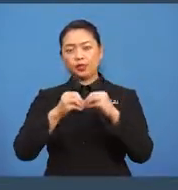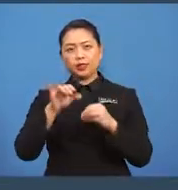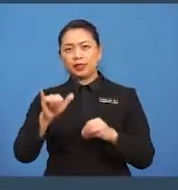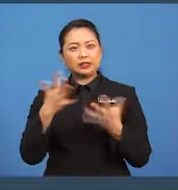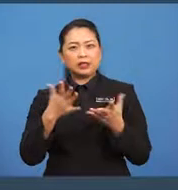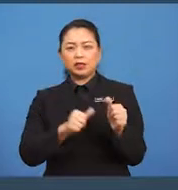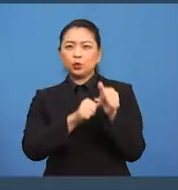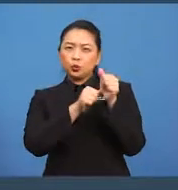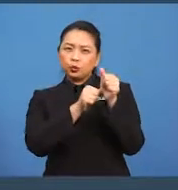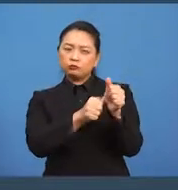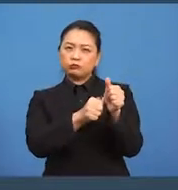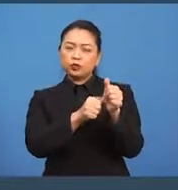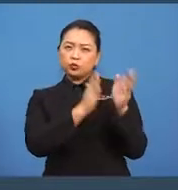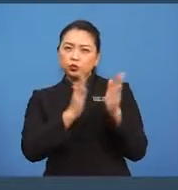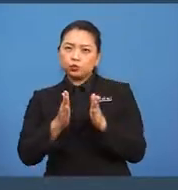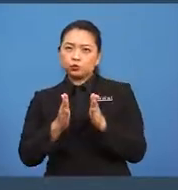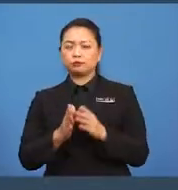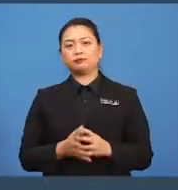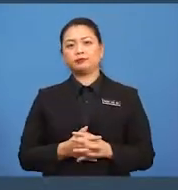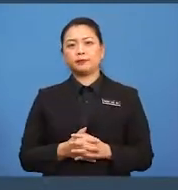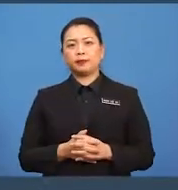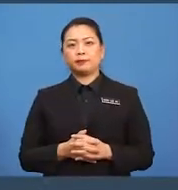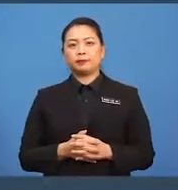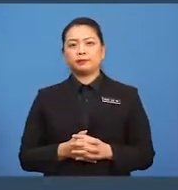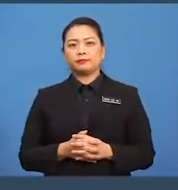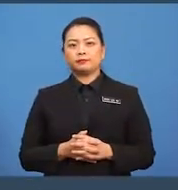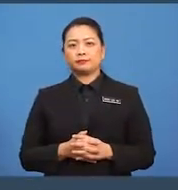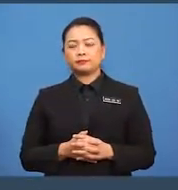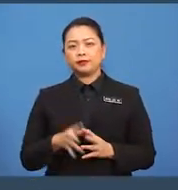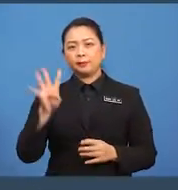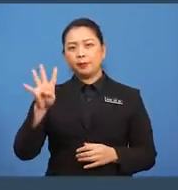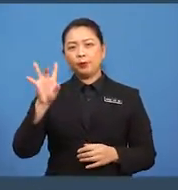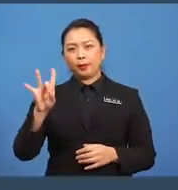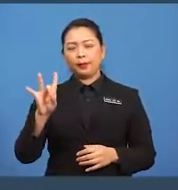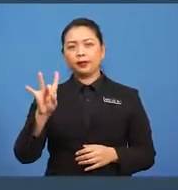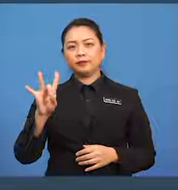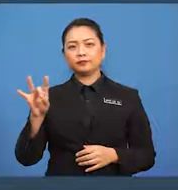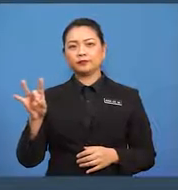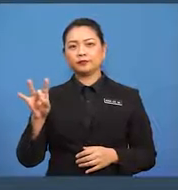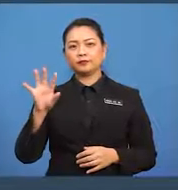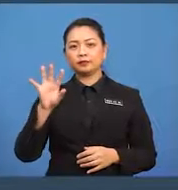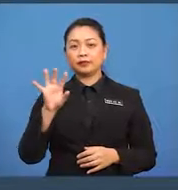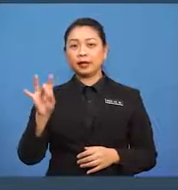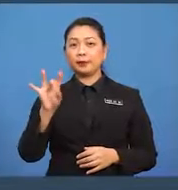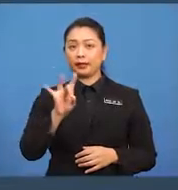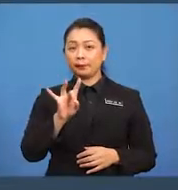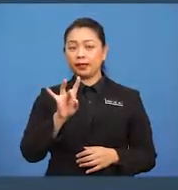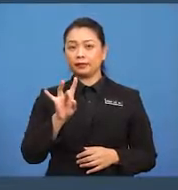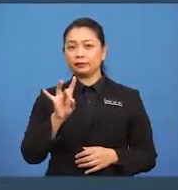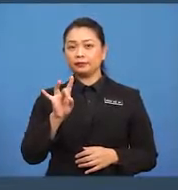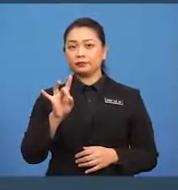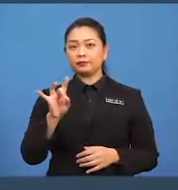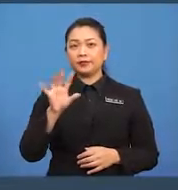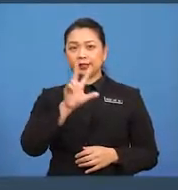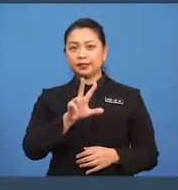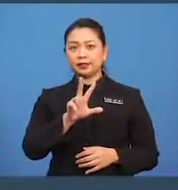mengikut sebarang susunan atau urutan, iaitu 48, 88,